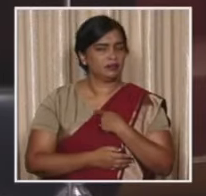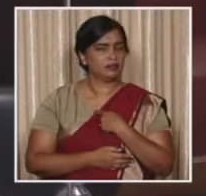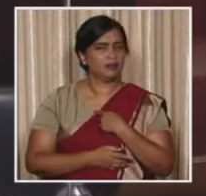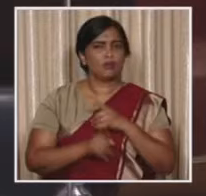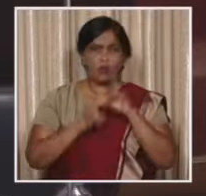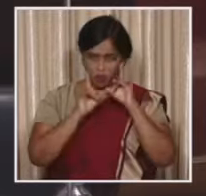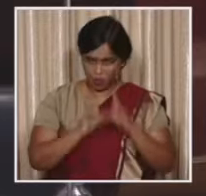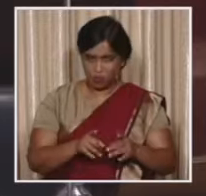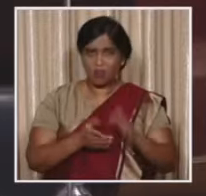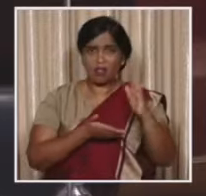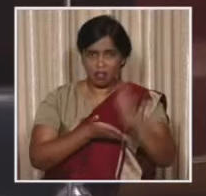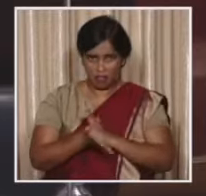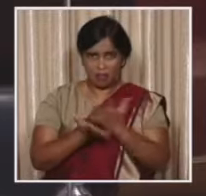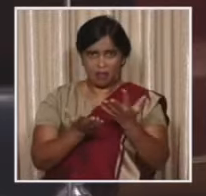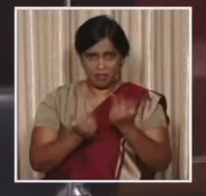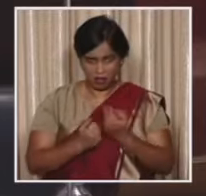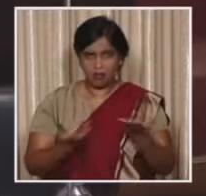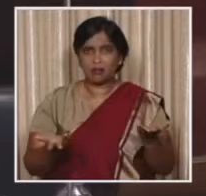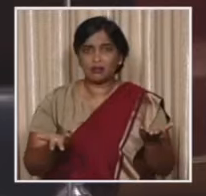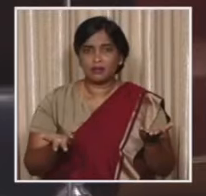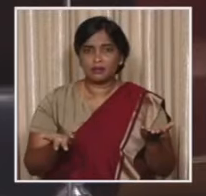Mereka tu saya ayok ganjil pakcik.